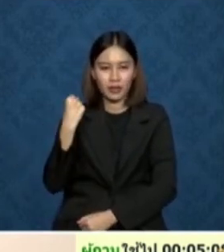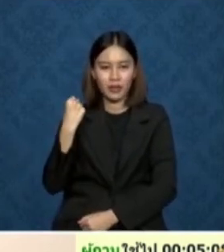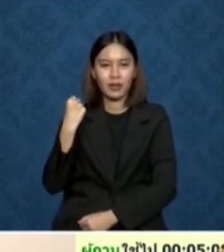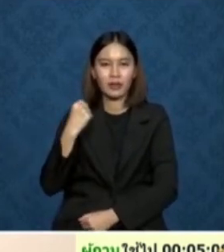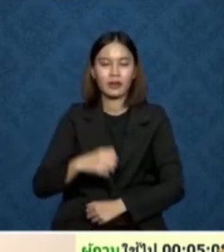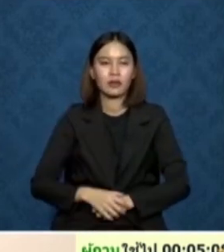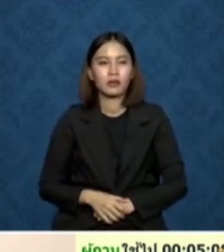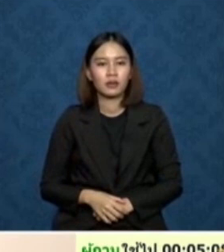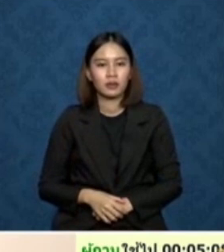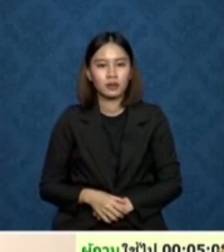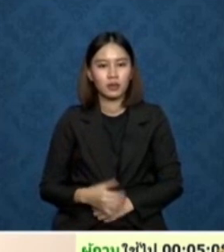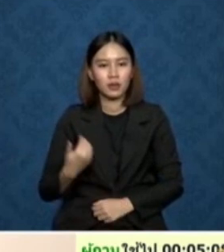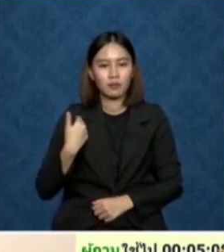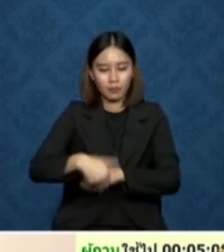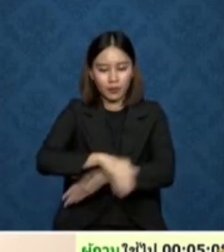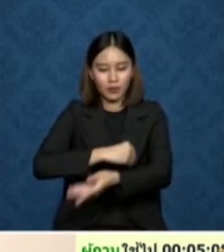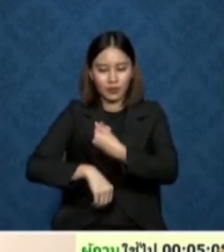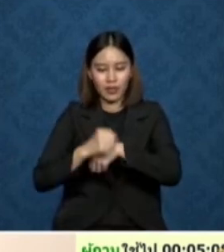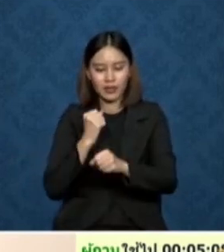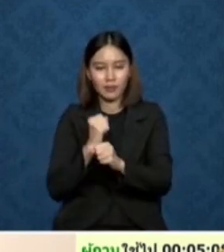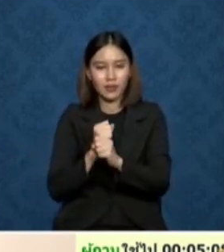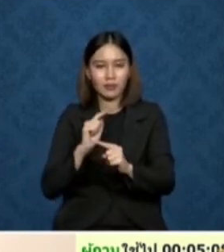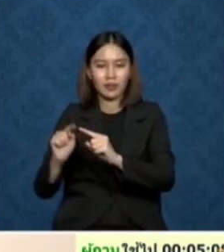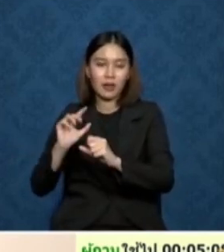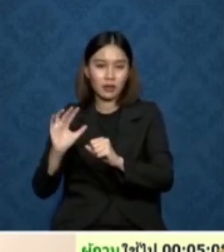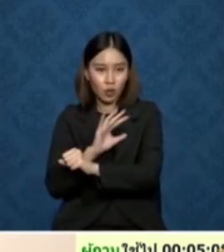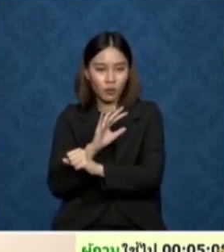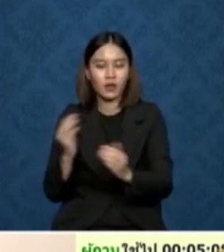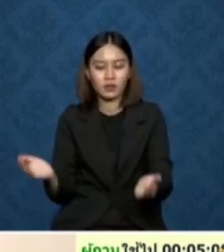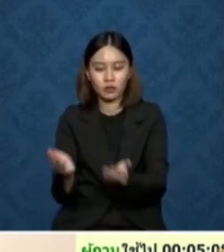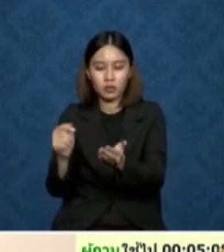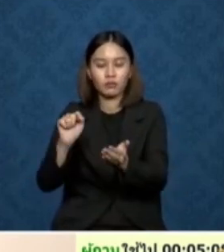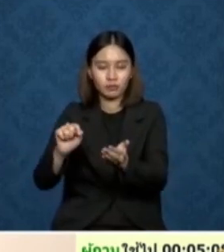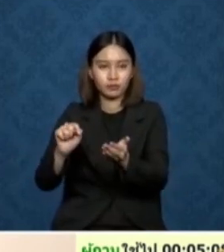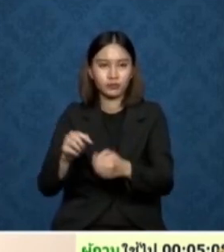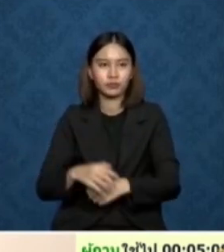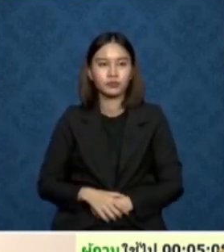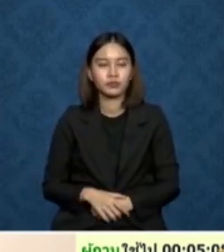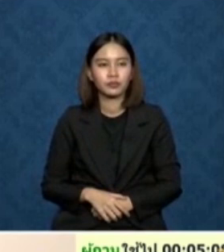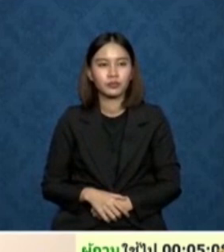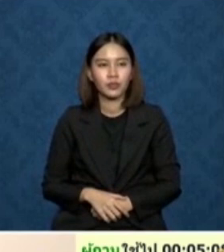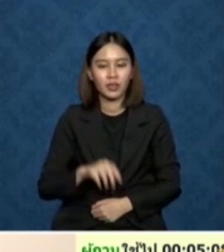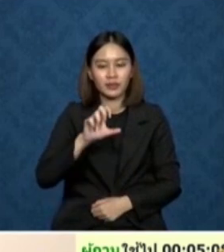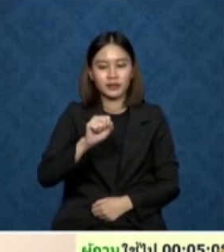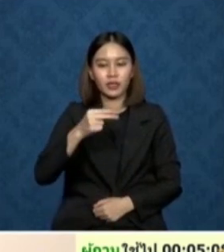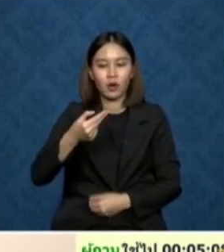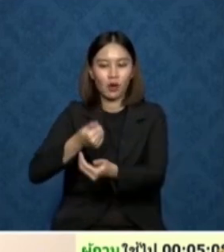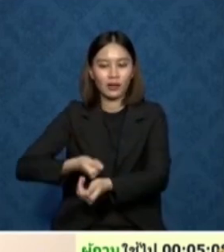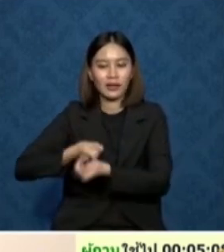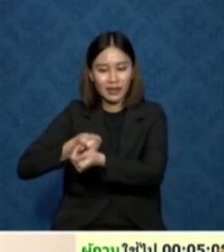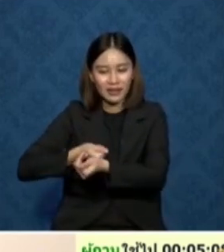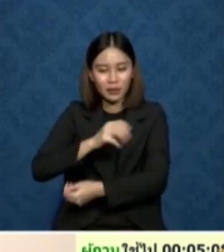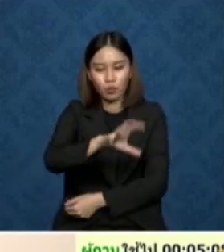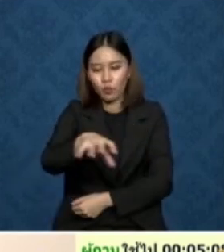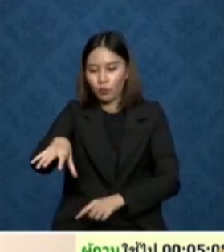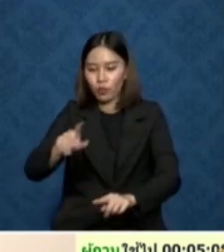งมีประเด็บวหนาที่ได้อย่างเต็ที่ก็พยายามจะส่งเสรมตนั้นมาส่นศากรการเศรษ